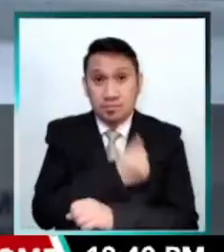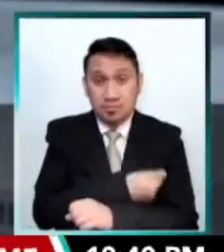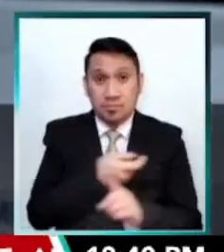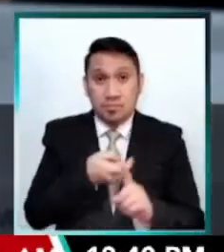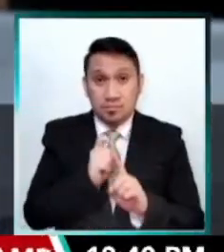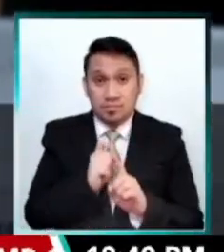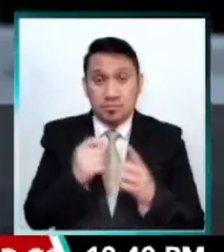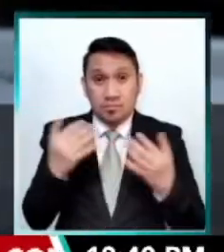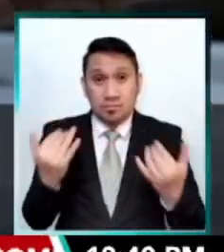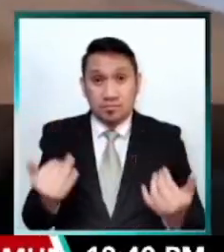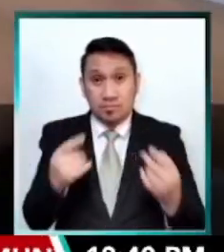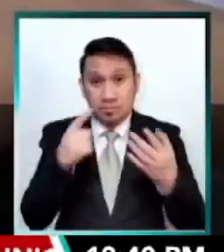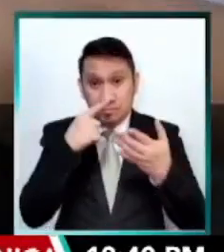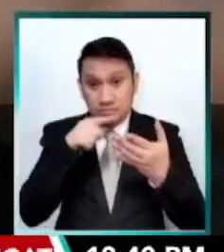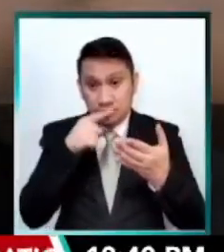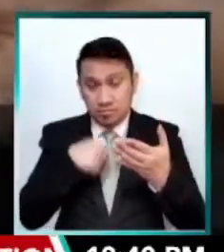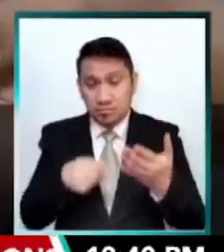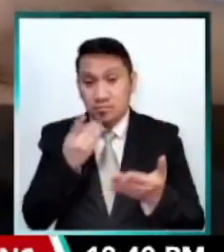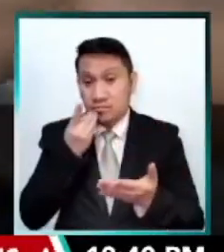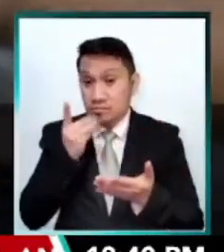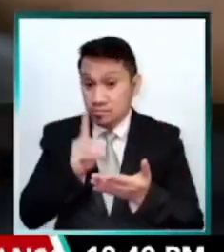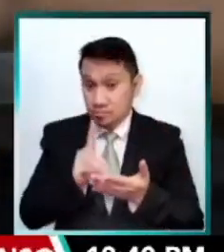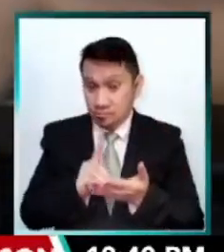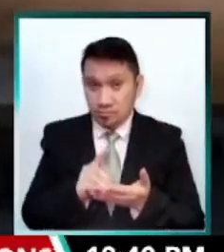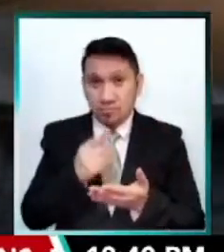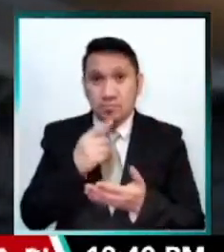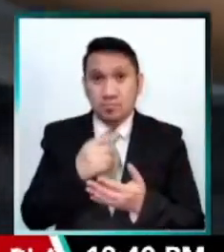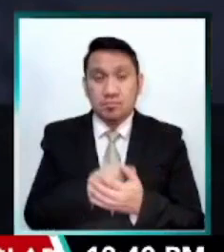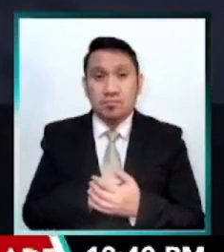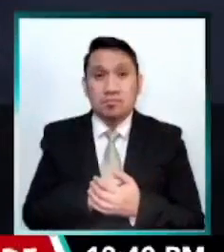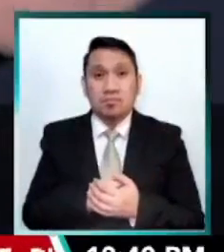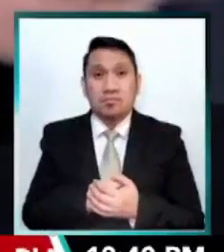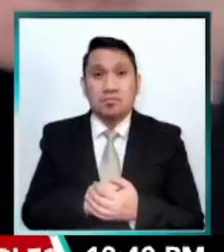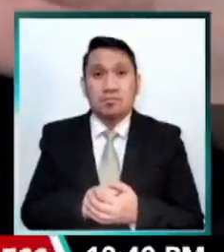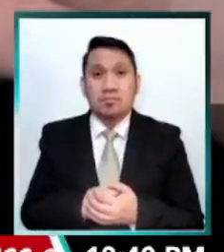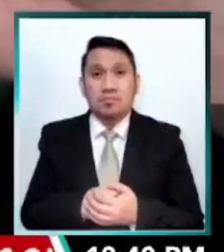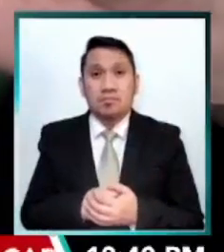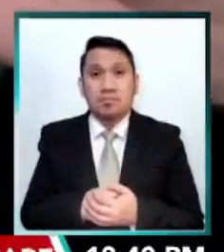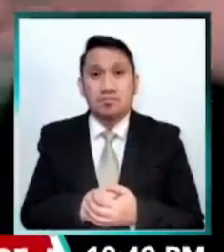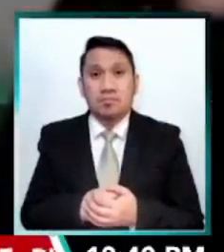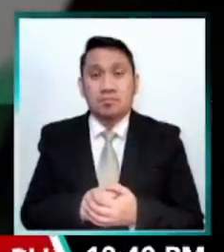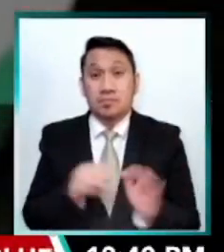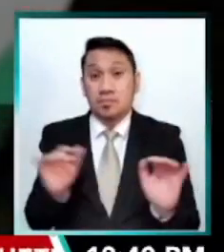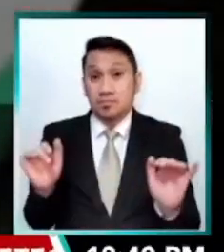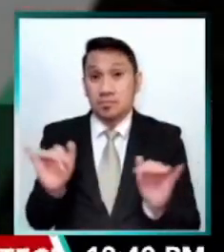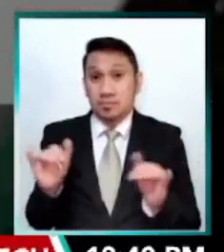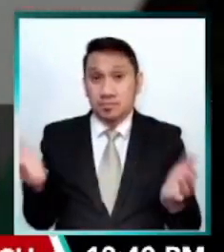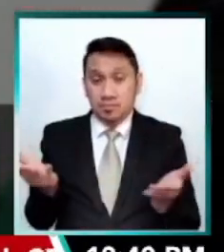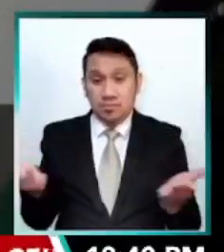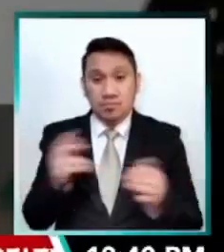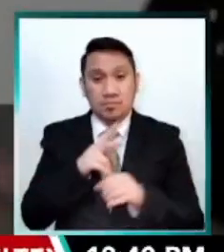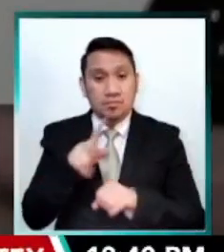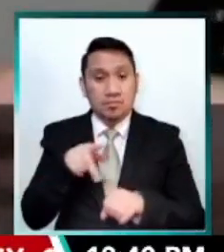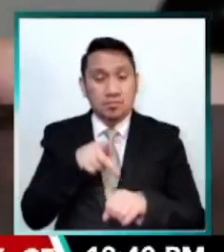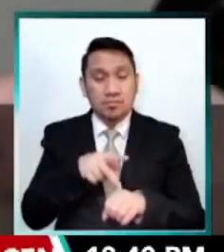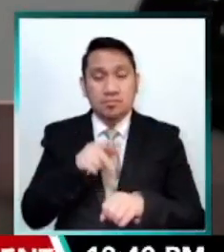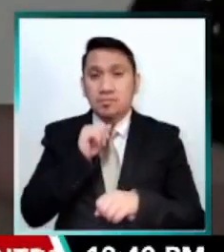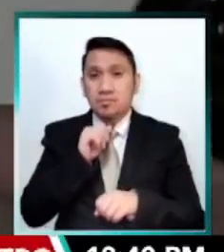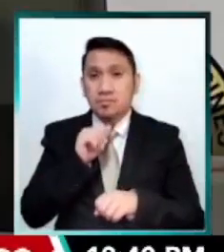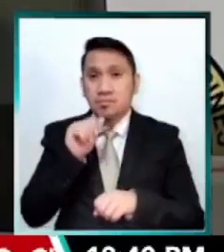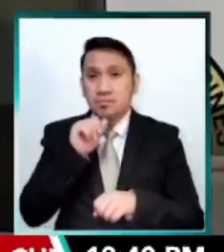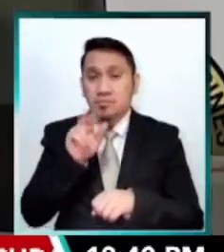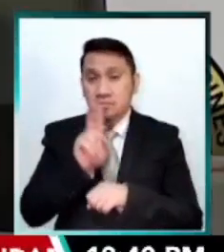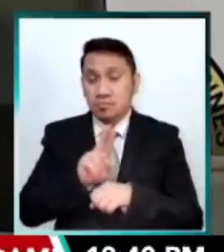at preclinical data para sa bivalent vaccine ng Moderna. Dito sa Pilipinas, hindi pa ito ginagamit para sa naturang age